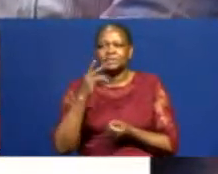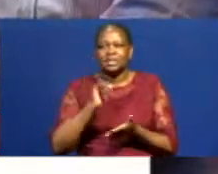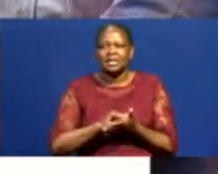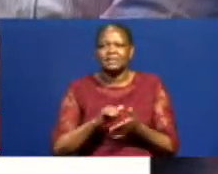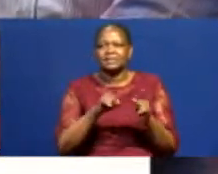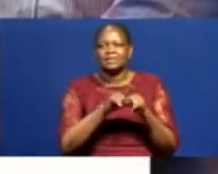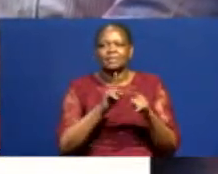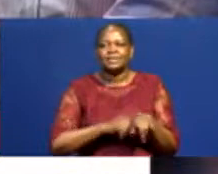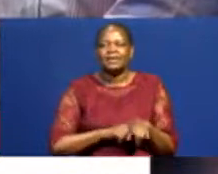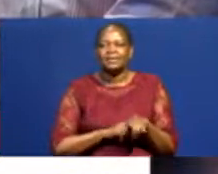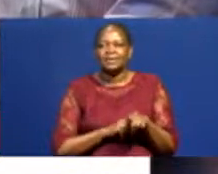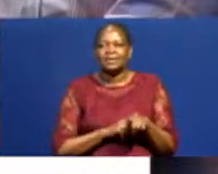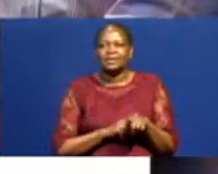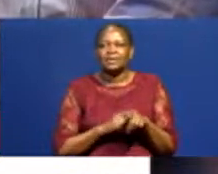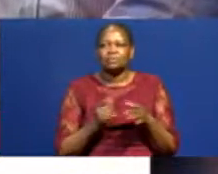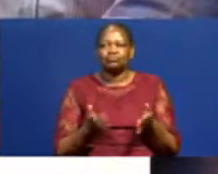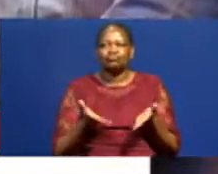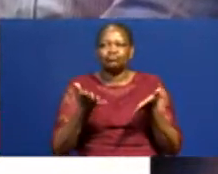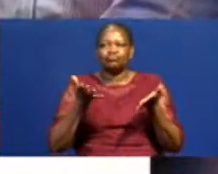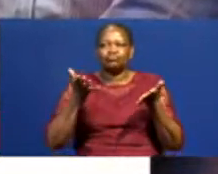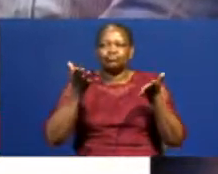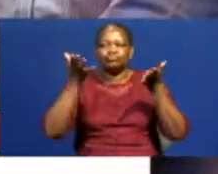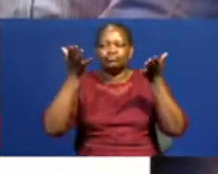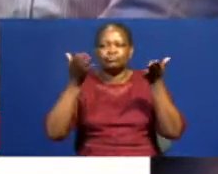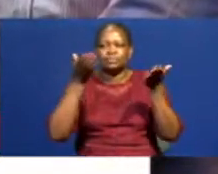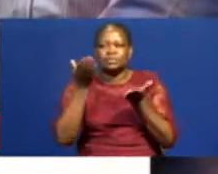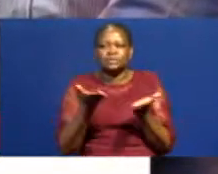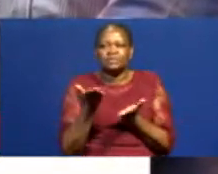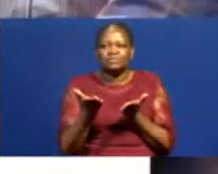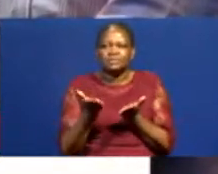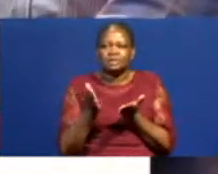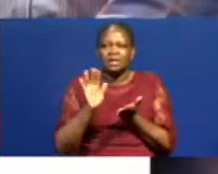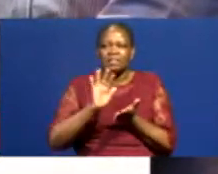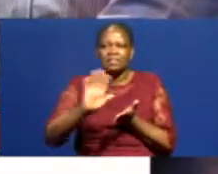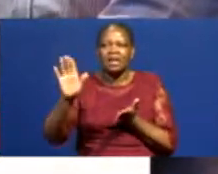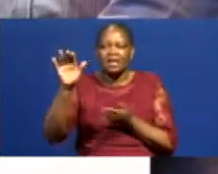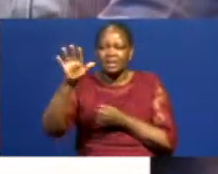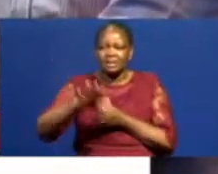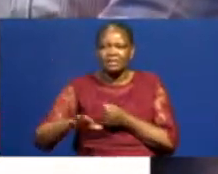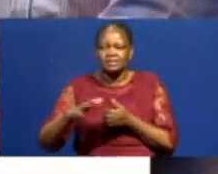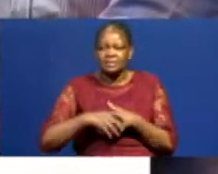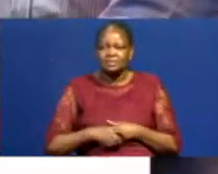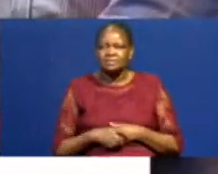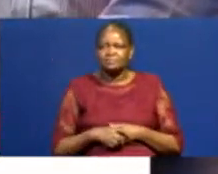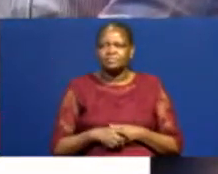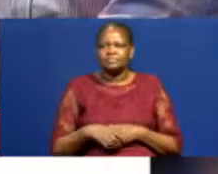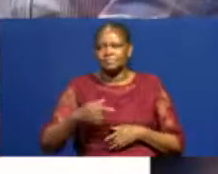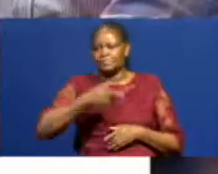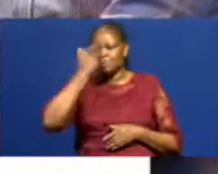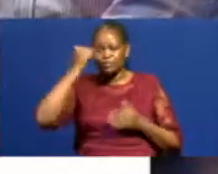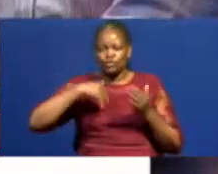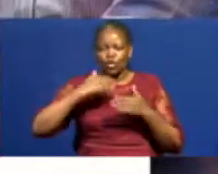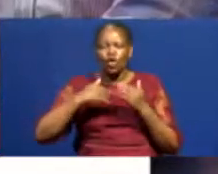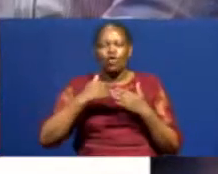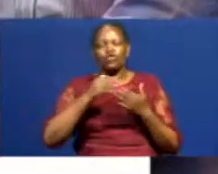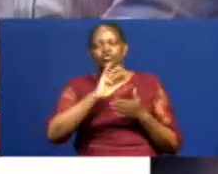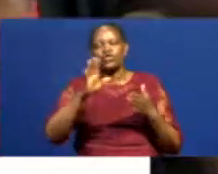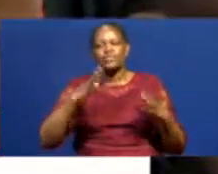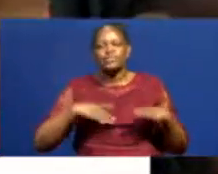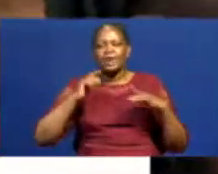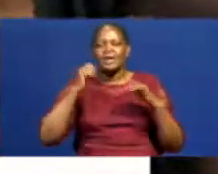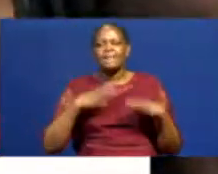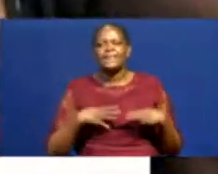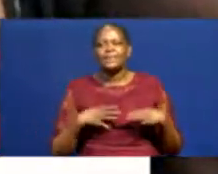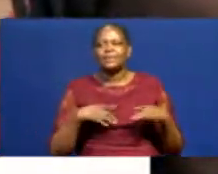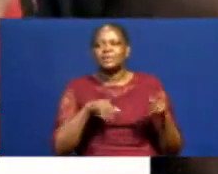vile wangeimarisha hali ya huduma kule ambaye wao wako. Maana wale wote ni wa Kenya. At